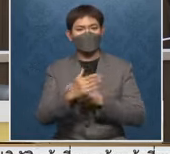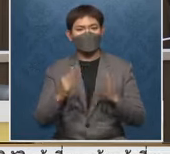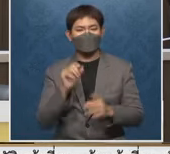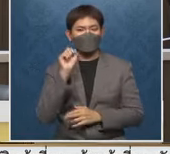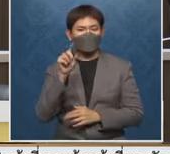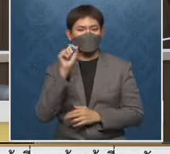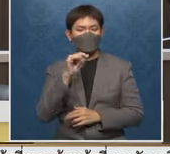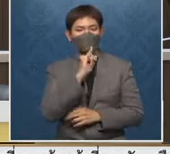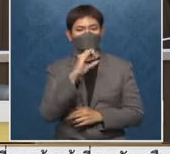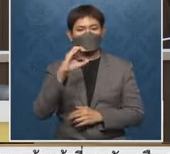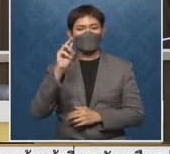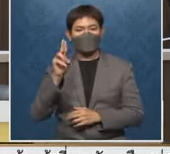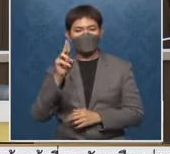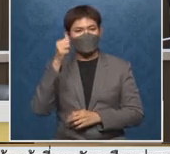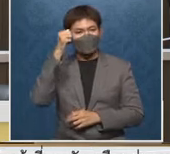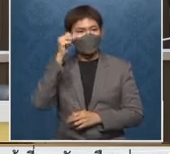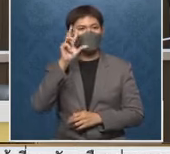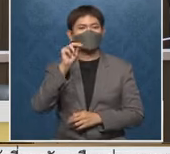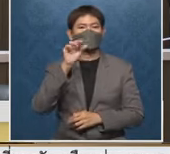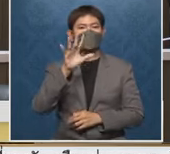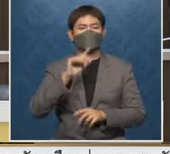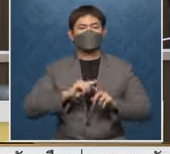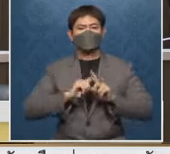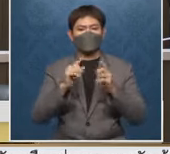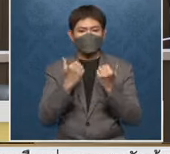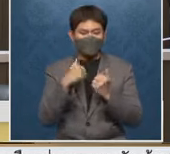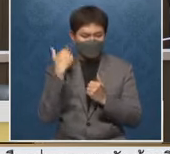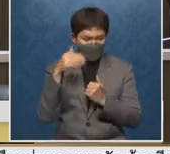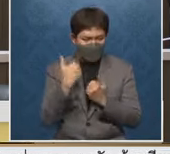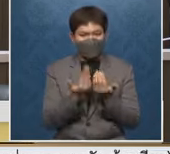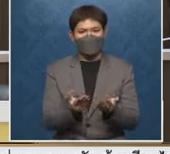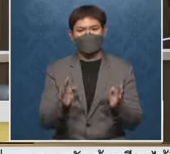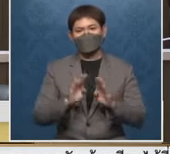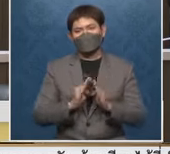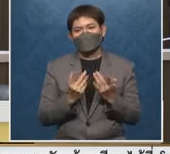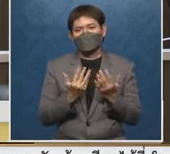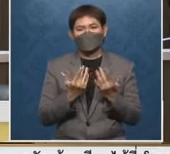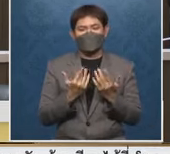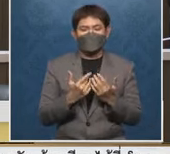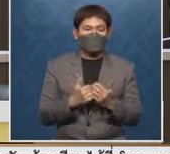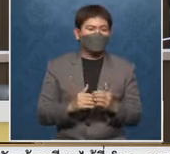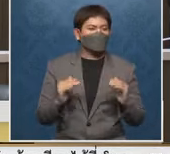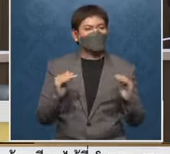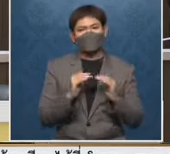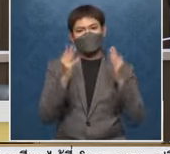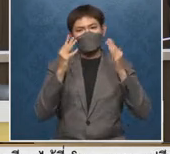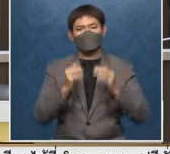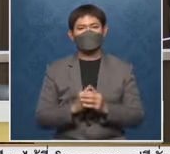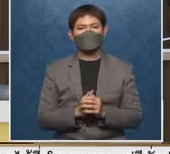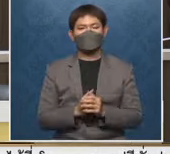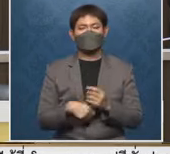วันจนถึงวันนี้ครอบครัวก็ยังรอความเป็นธรรมปีที่2